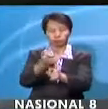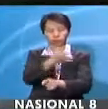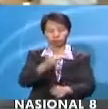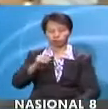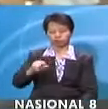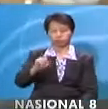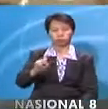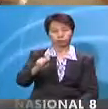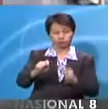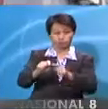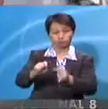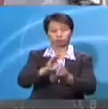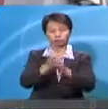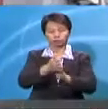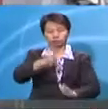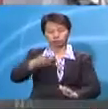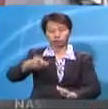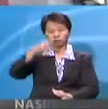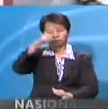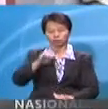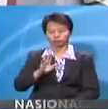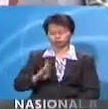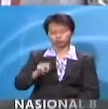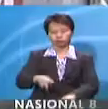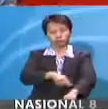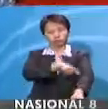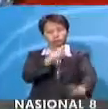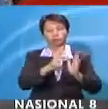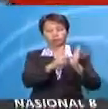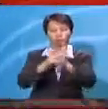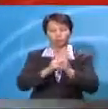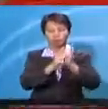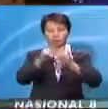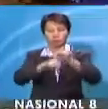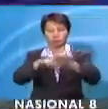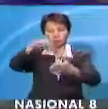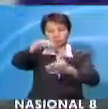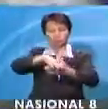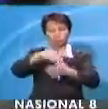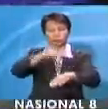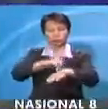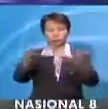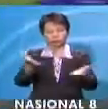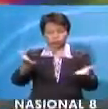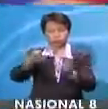Malah GST katanya akan menjadi perkara pokok bagi BN sepanjang kempen pilihan raya kecil Permatang Pauh.